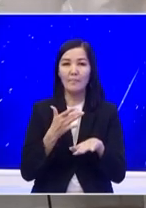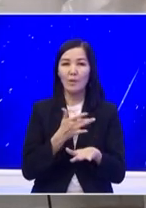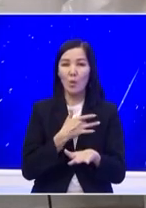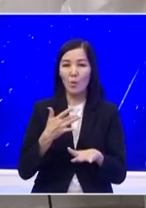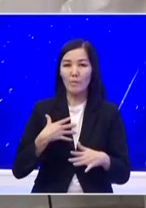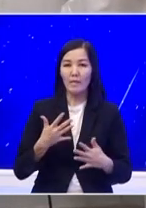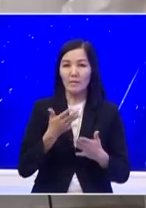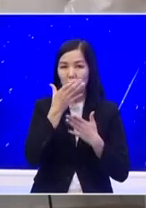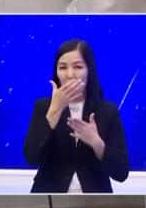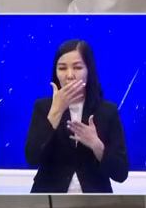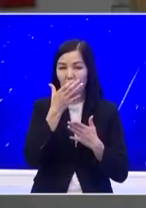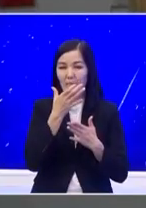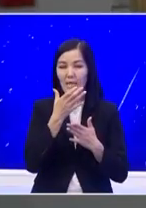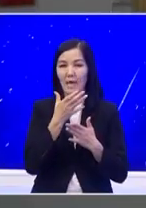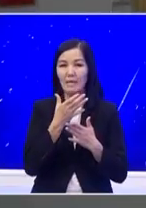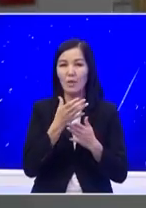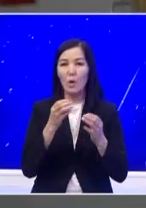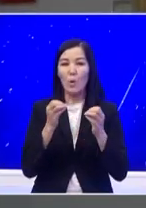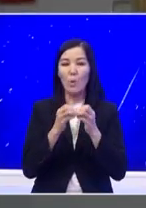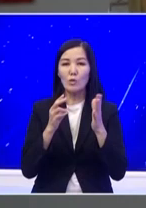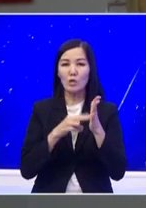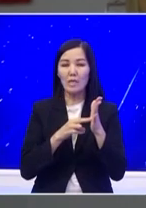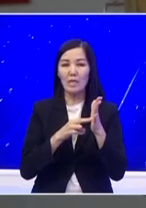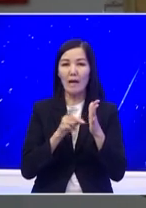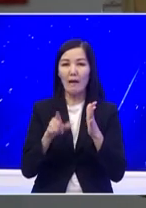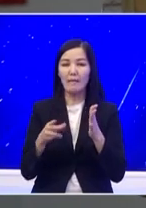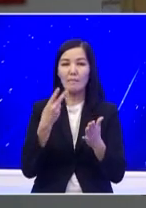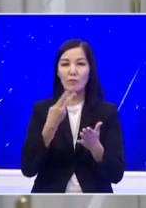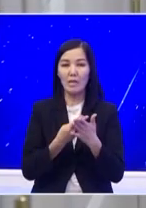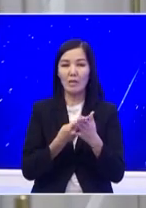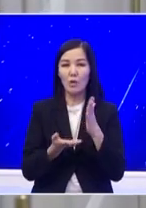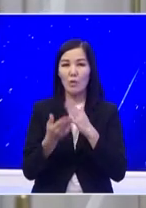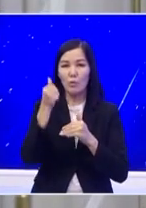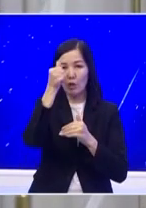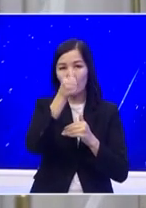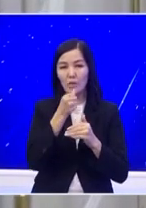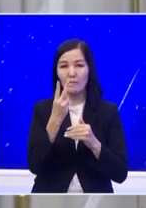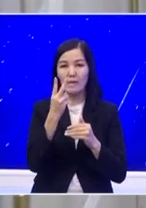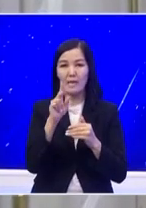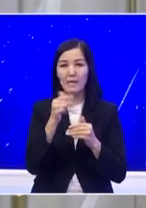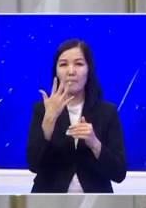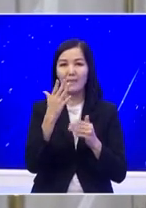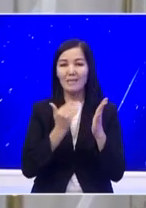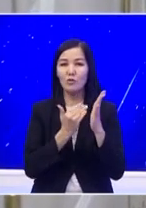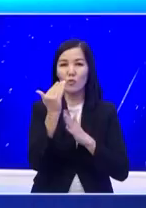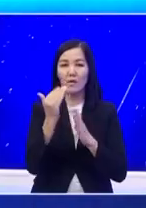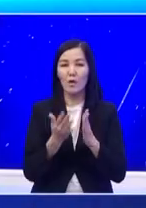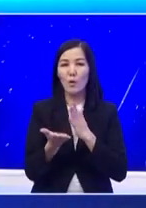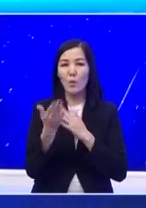желдету аппаратына 17 науқас алынған. Бұл көрсеткіш өткен жылмен салыстырғанда 2,5 есеге жоғары дейді. Өткен